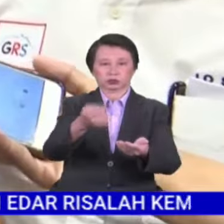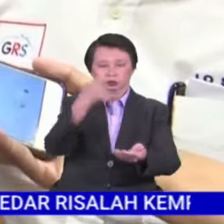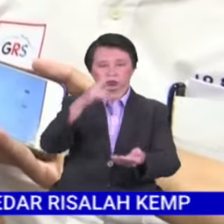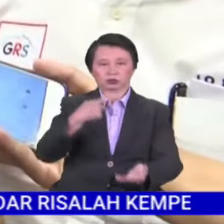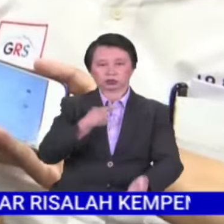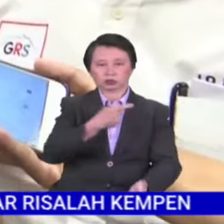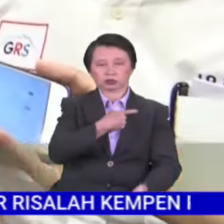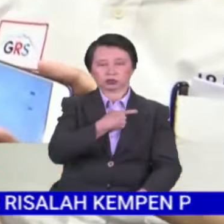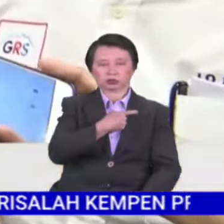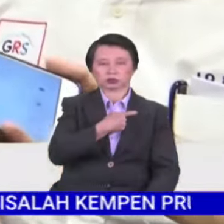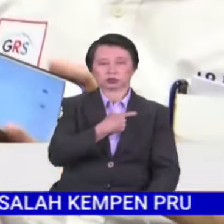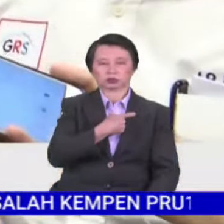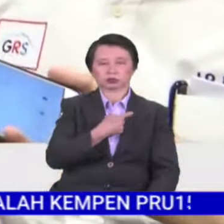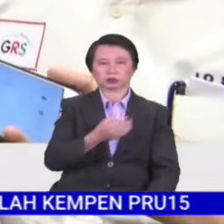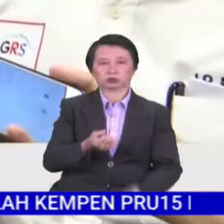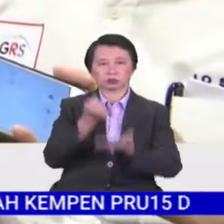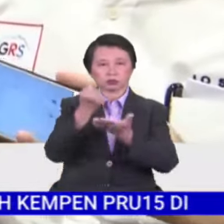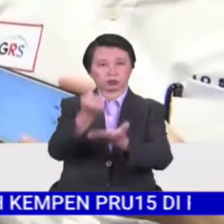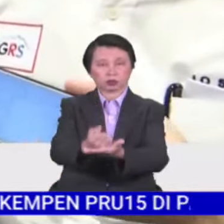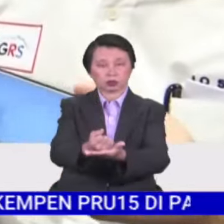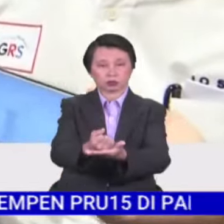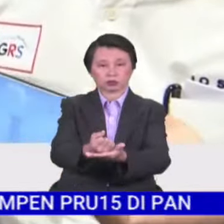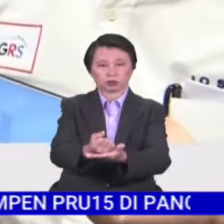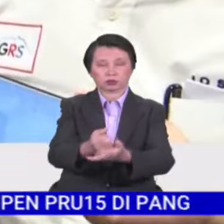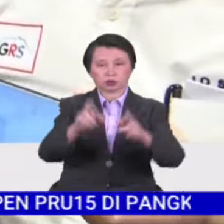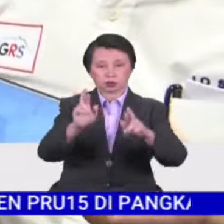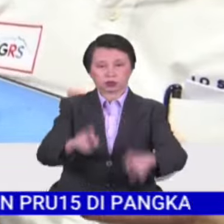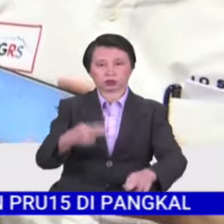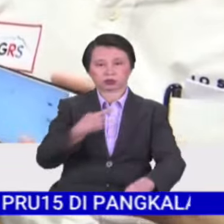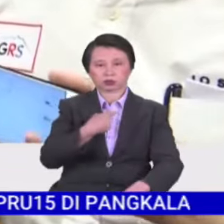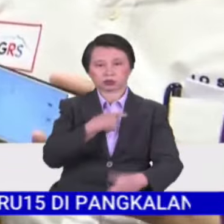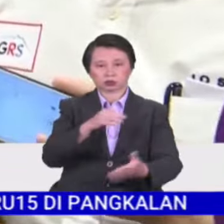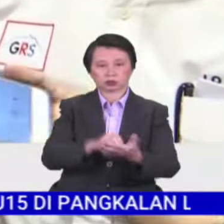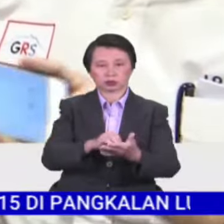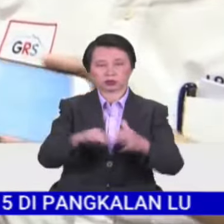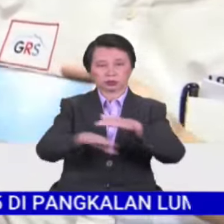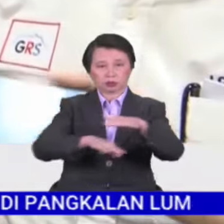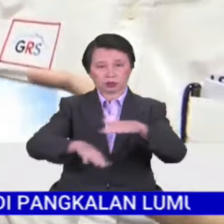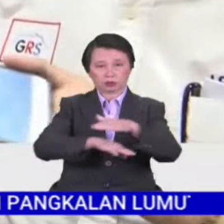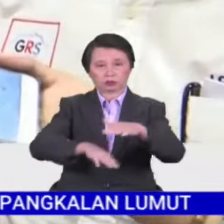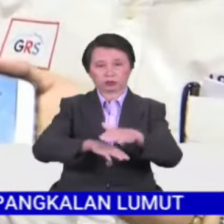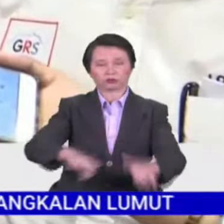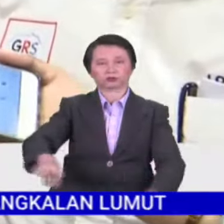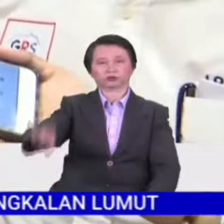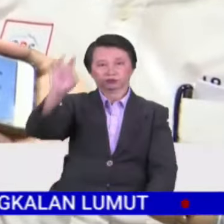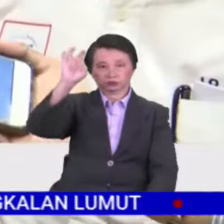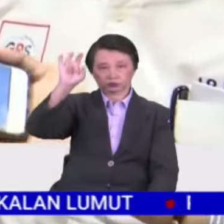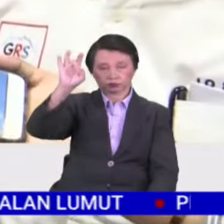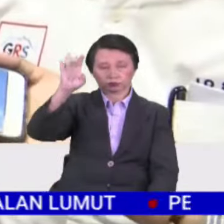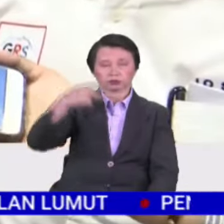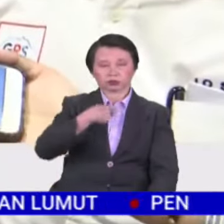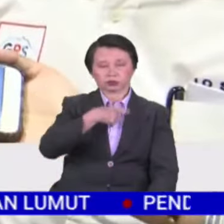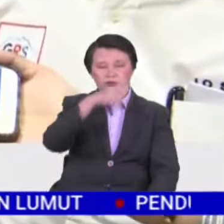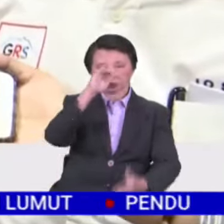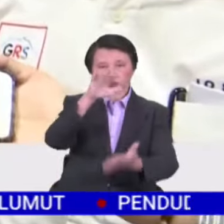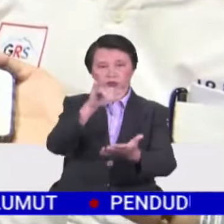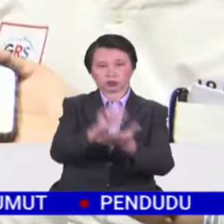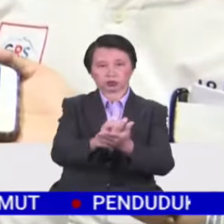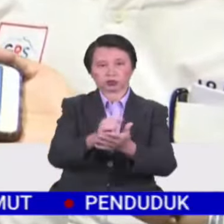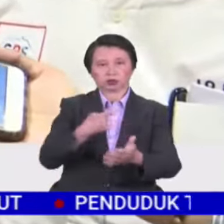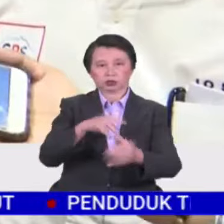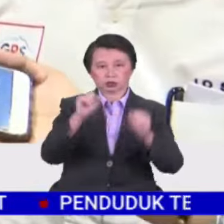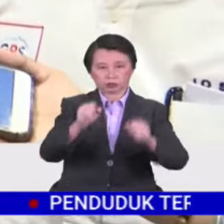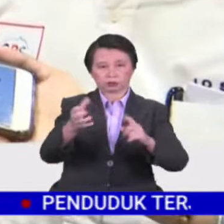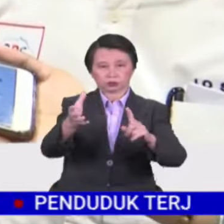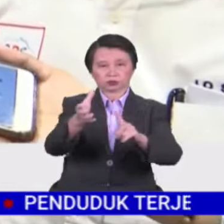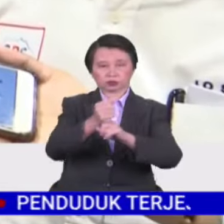untuk membantu rakyat kita di peringkat bawah. InsyaAllah kita yakin kita boleh